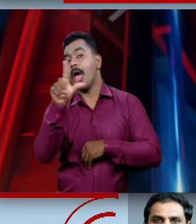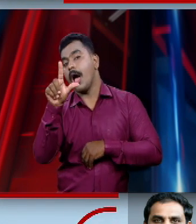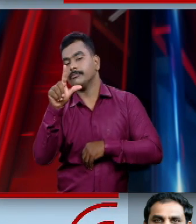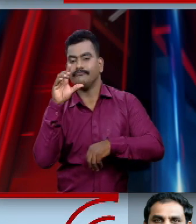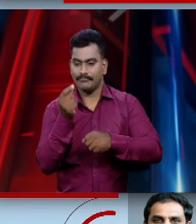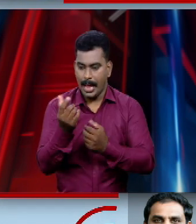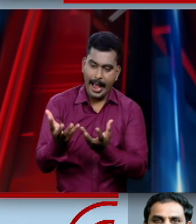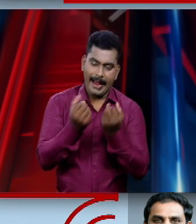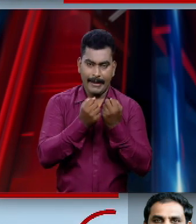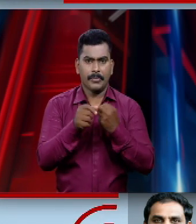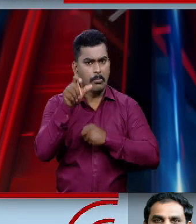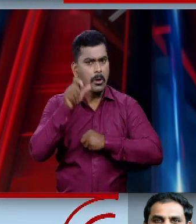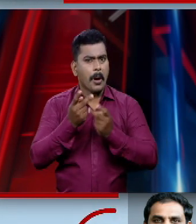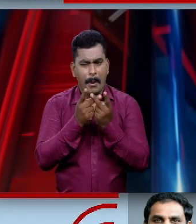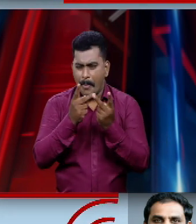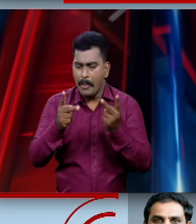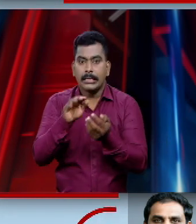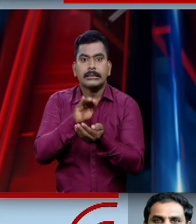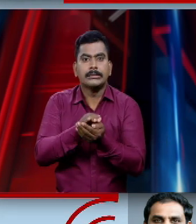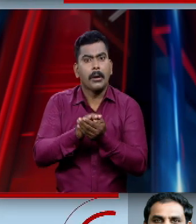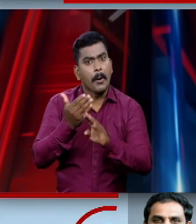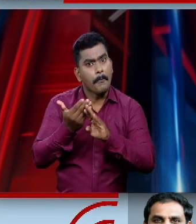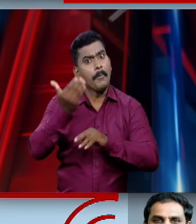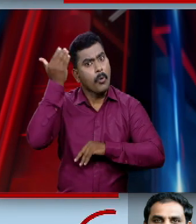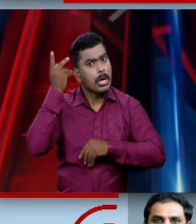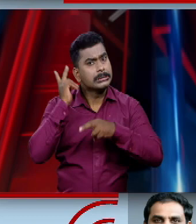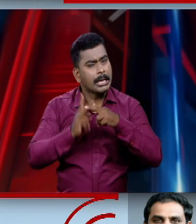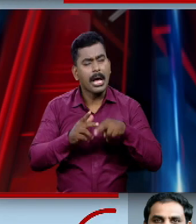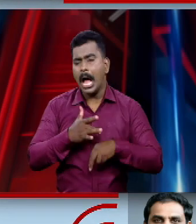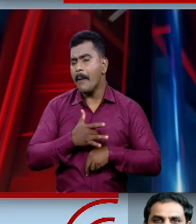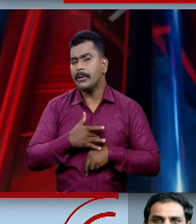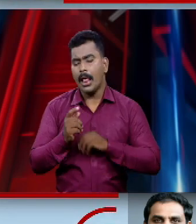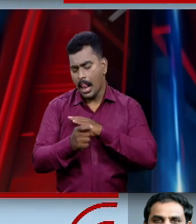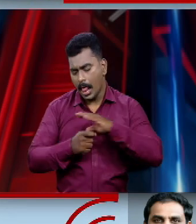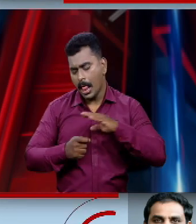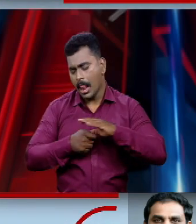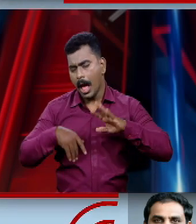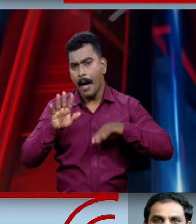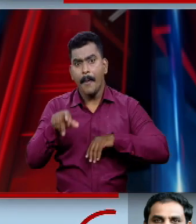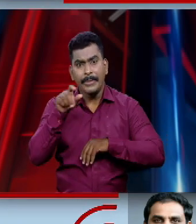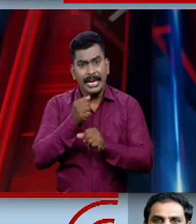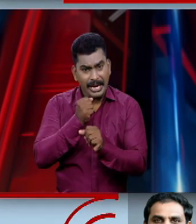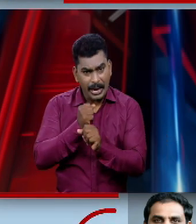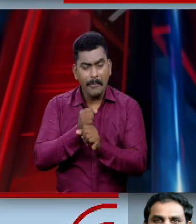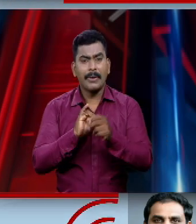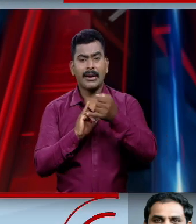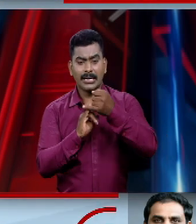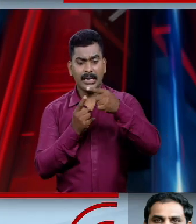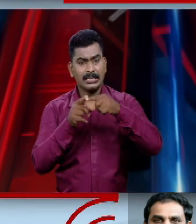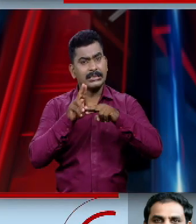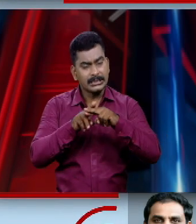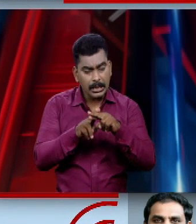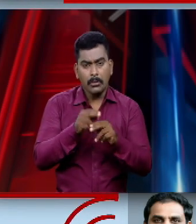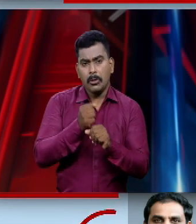സൂപ്രണ്ട് പിടിയിലായിരിക്കുന്നത്. നേരത്തെയും ഇത്തരത്തിൽ ഇയാൾ ഇത്തരത്തിൽ തട്ടിപ്പ് നടത്തിയെന്ന വിവരം പോലീസിന് ലഭിച്ചിട്ടുണ്ട്. ഇതിന്റെ റിപ്പോർട്ട് CBIക്കും